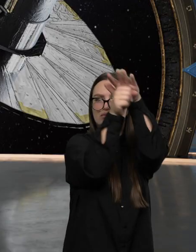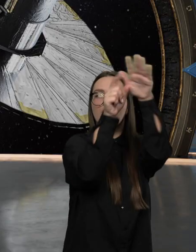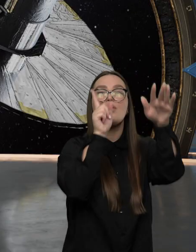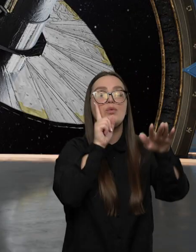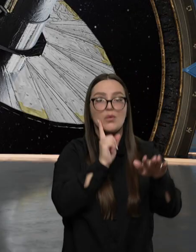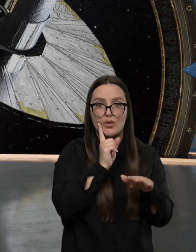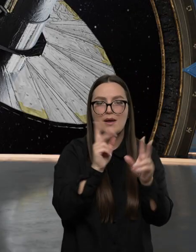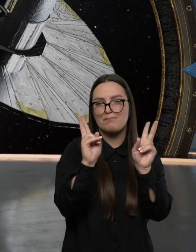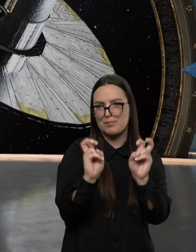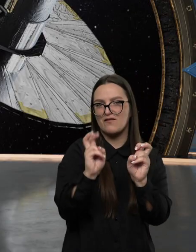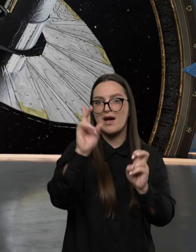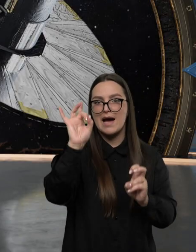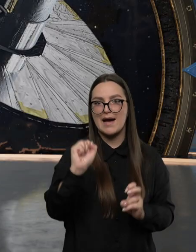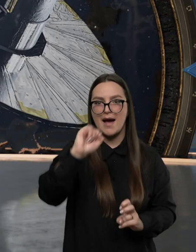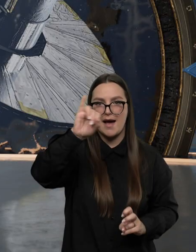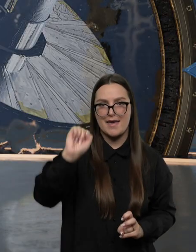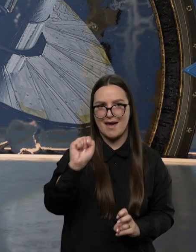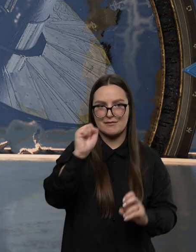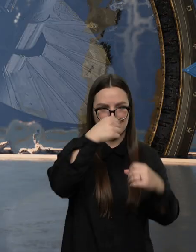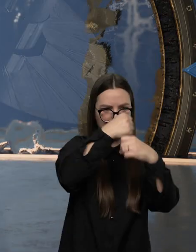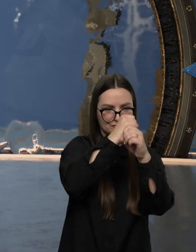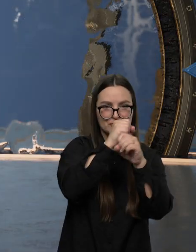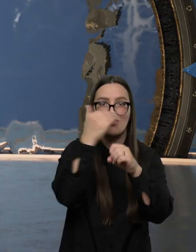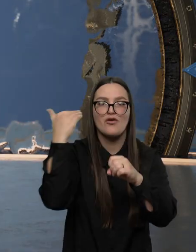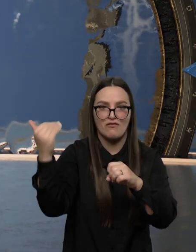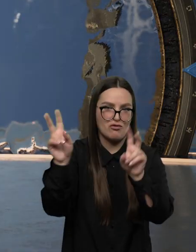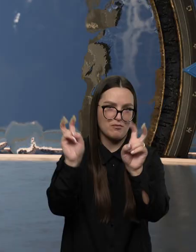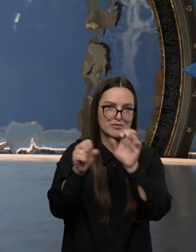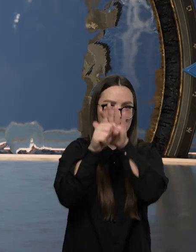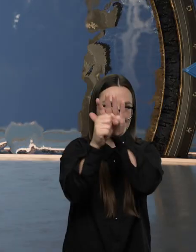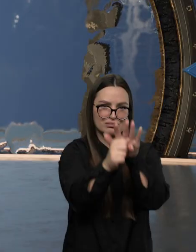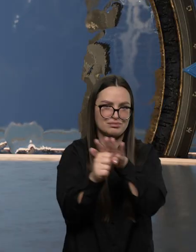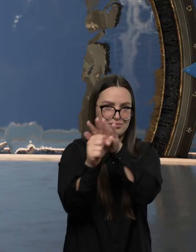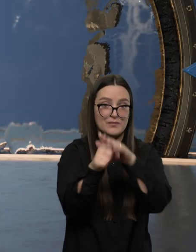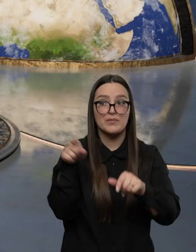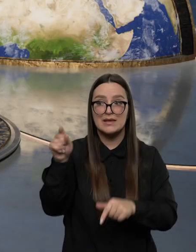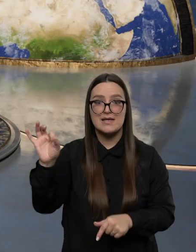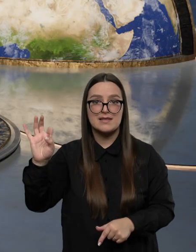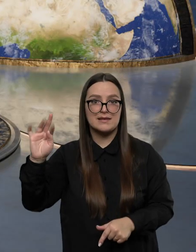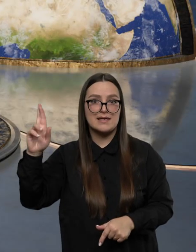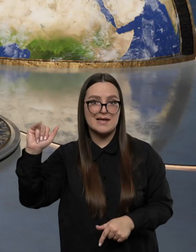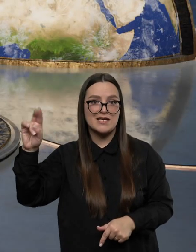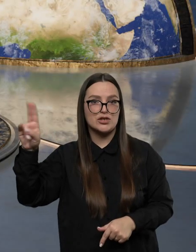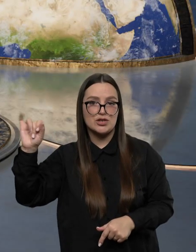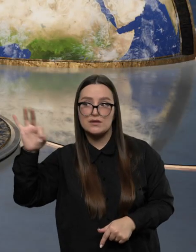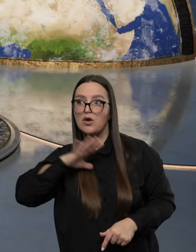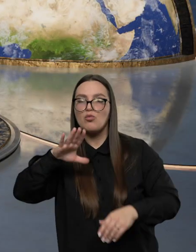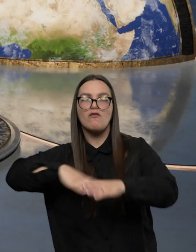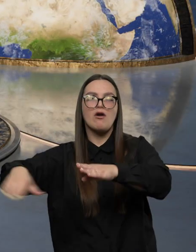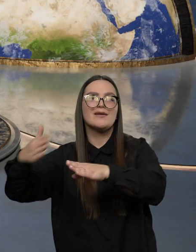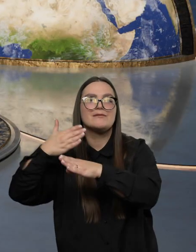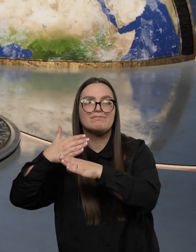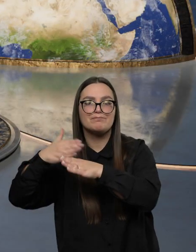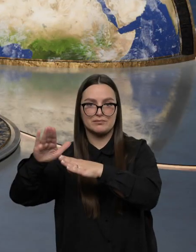Gaia, kosminę Gaia observatoriją. Ir būtent Straižys buvo paskirtas tų